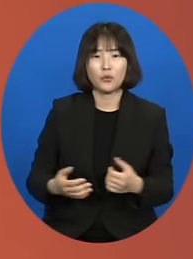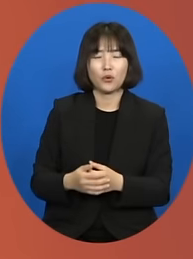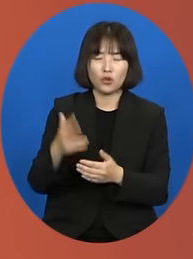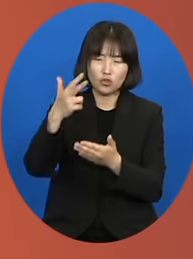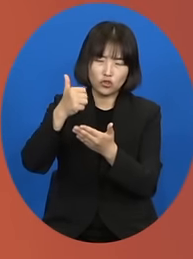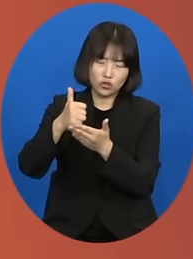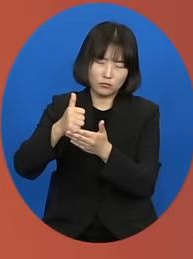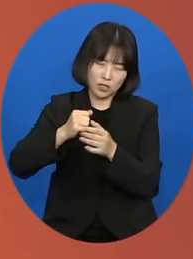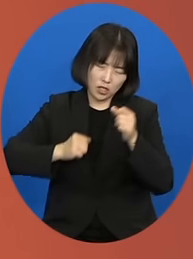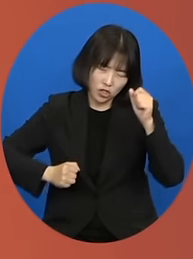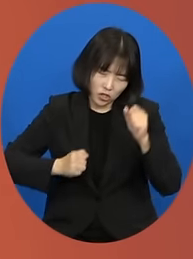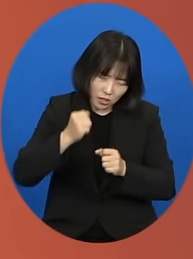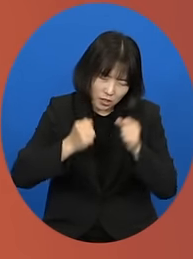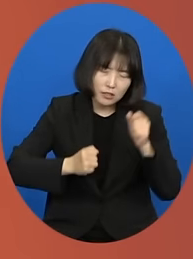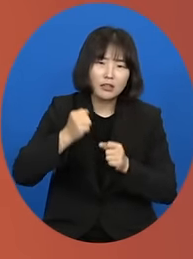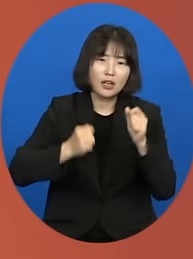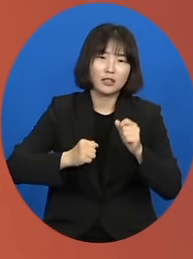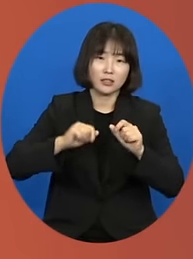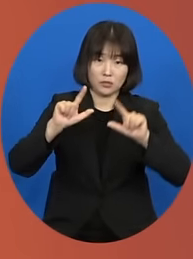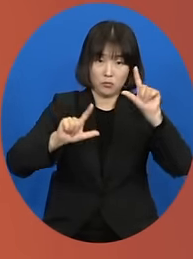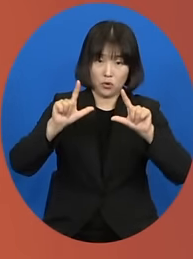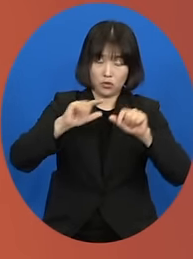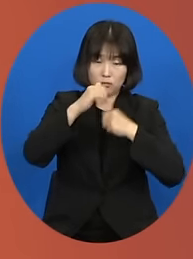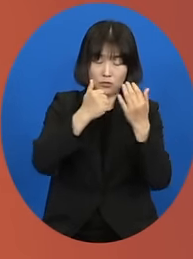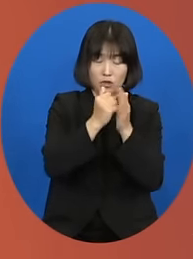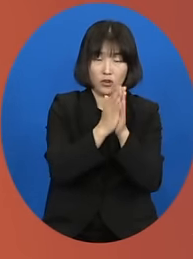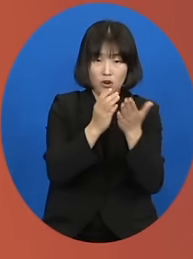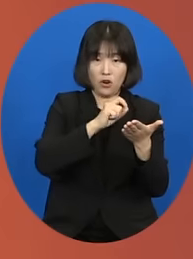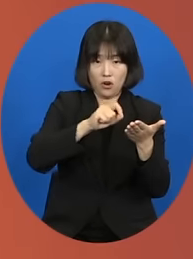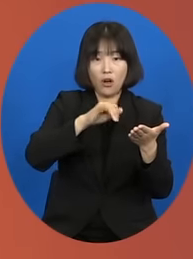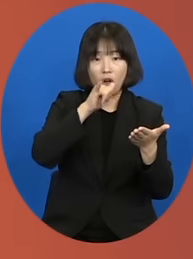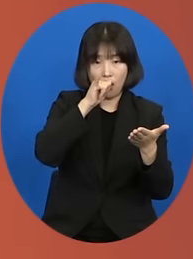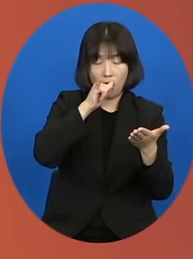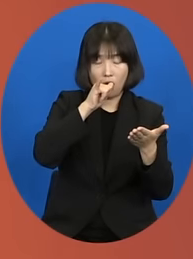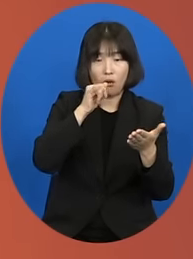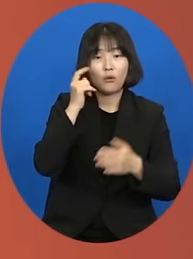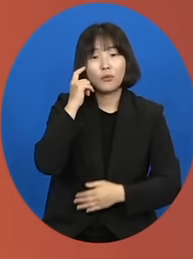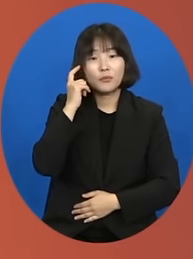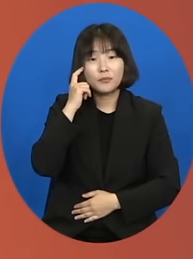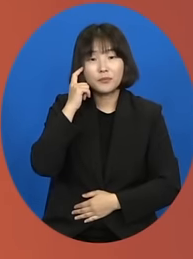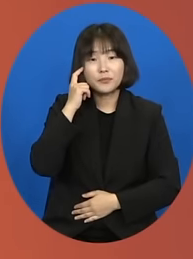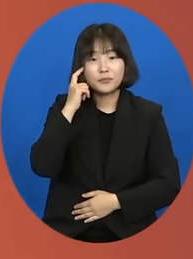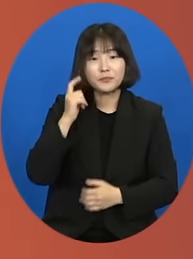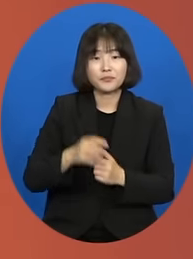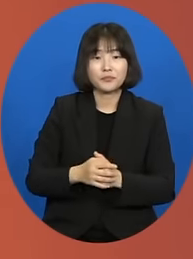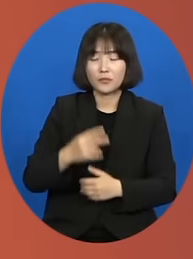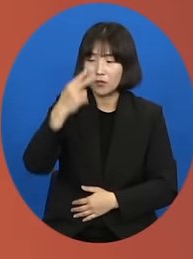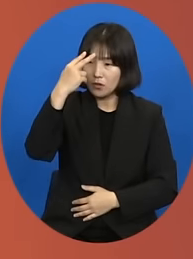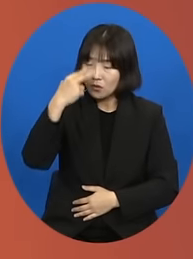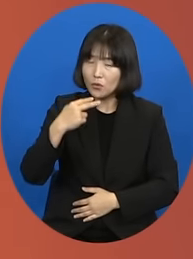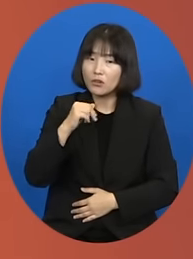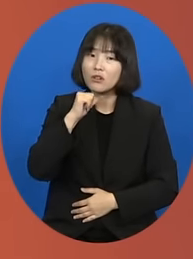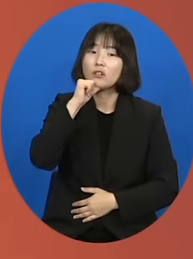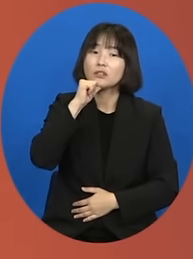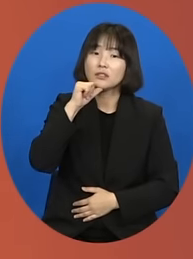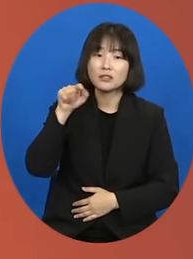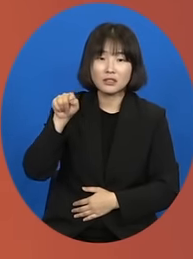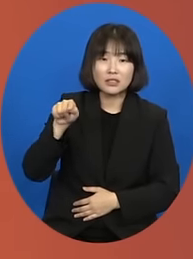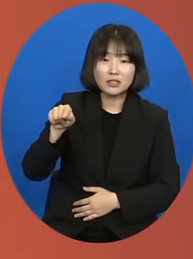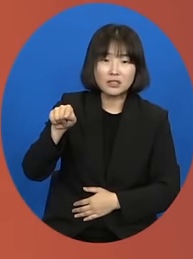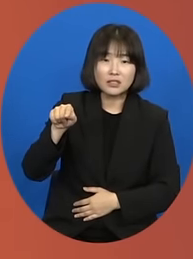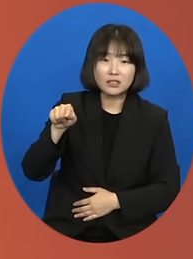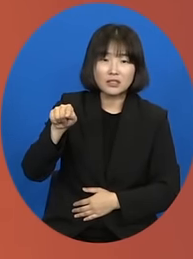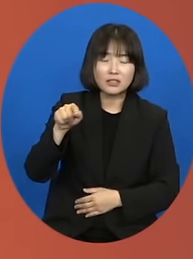주님께로 뛰어가는 모습을 성경은 기록하고 있습니다. 왜 그랬을까요? 소경 거지 바디메오는 주님께서